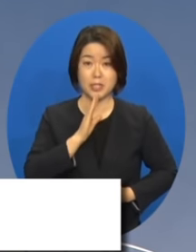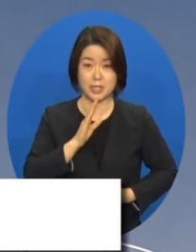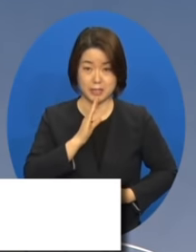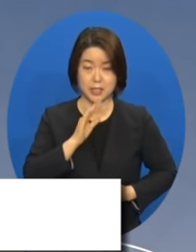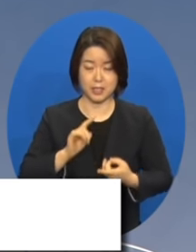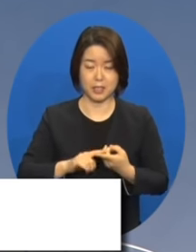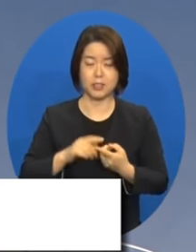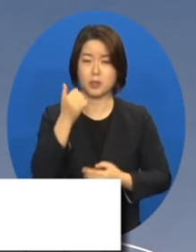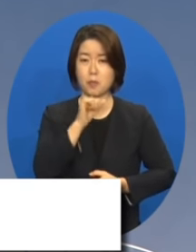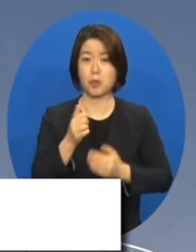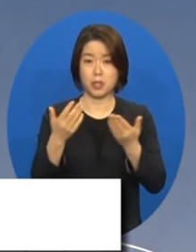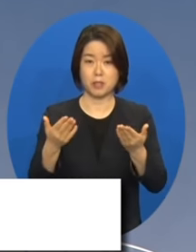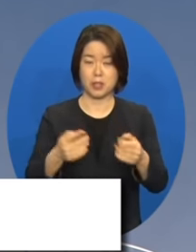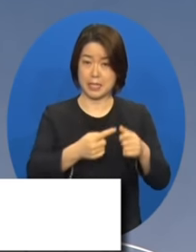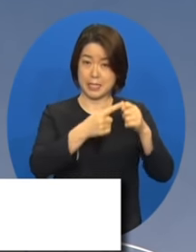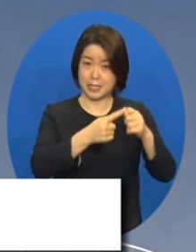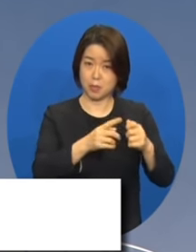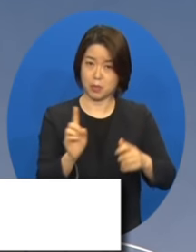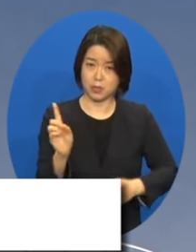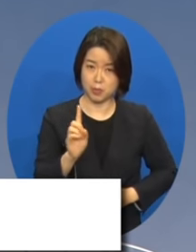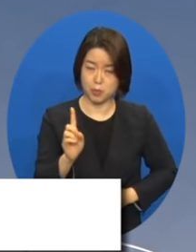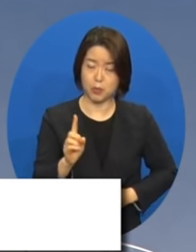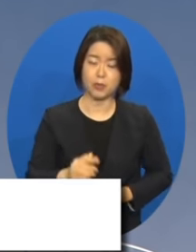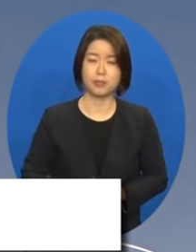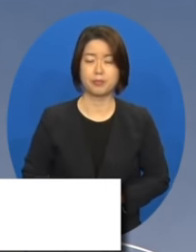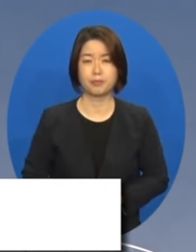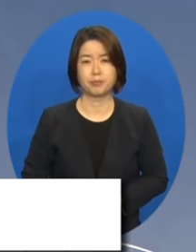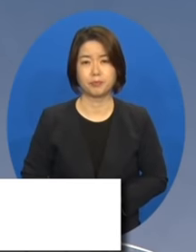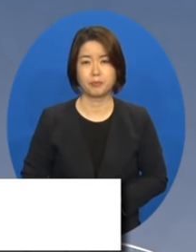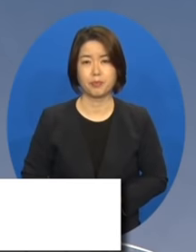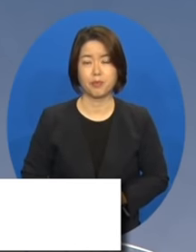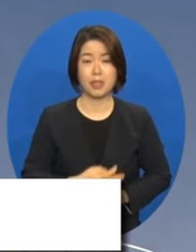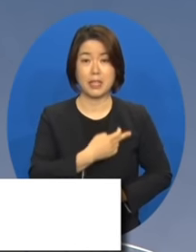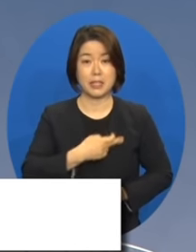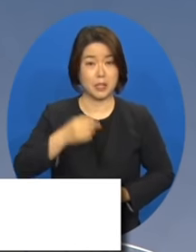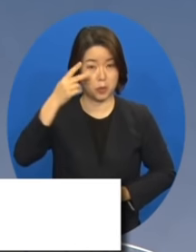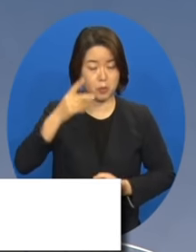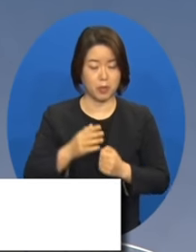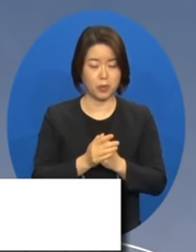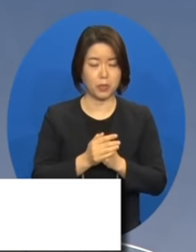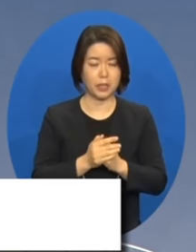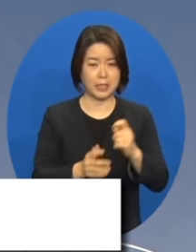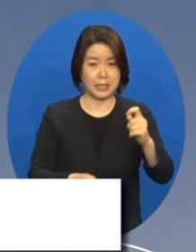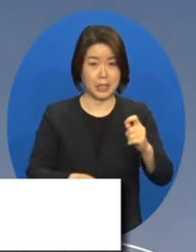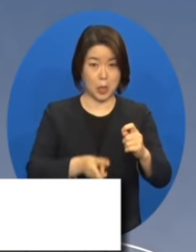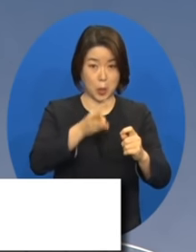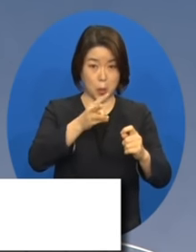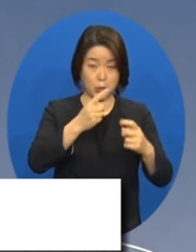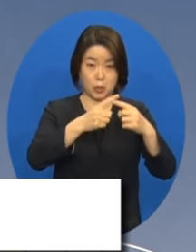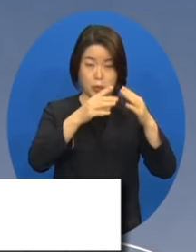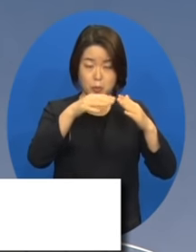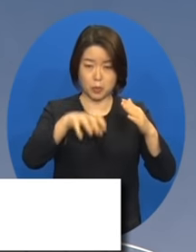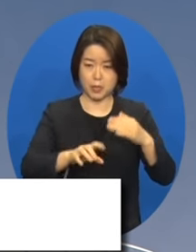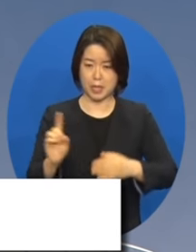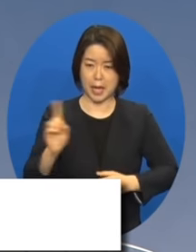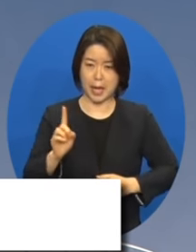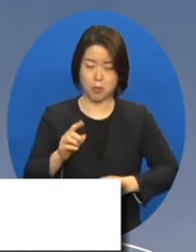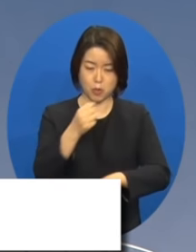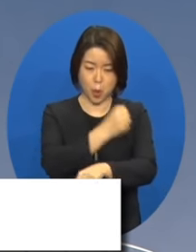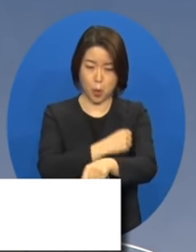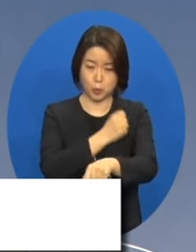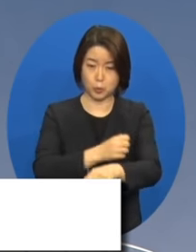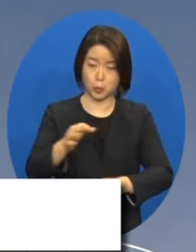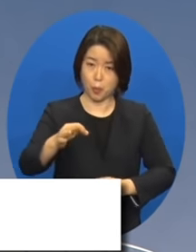변화합니다 그 첫 번째가 사도 바울이 고린도 교회에서 아무런 삯을 받지 않고 어떤